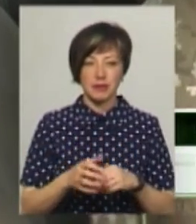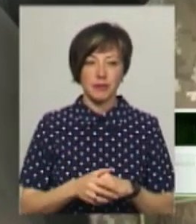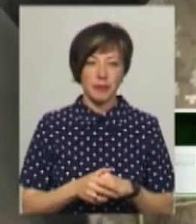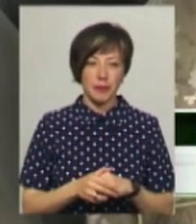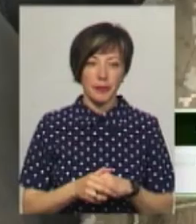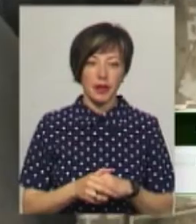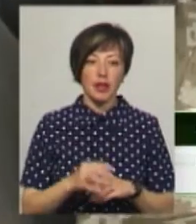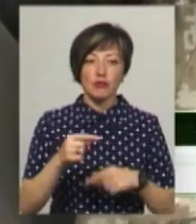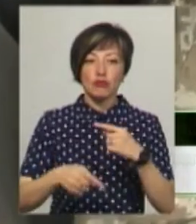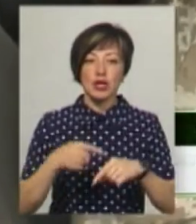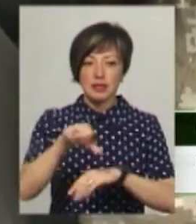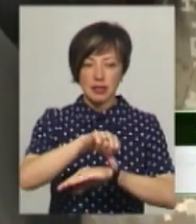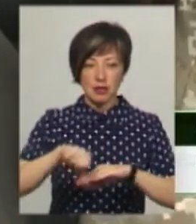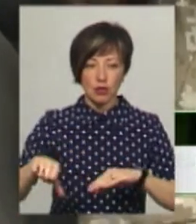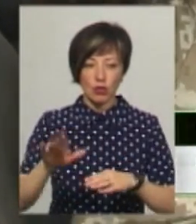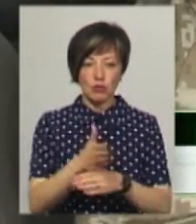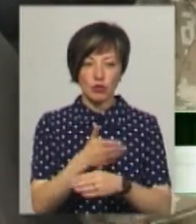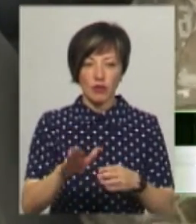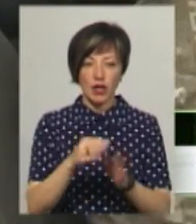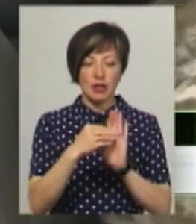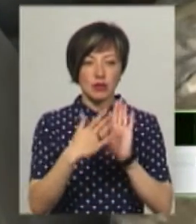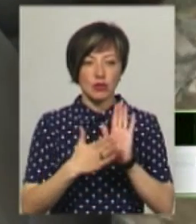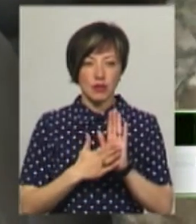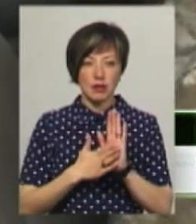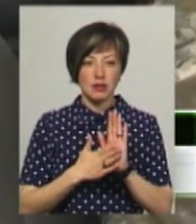через лінію розмежування. Здійснюється